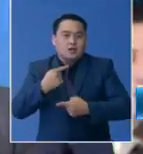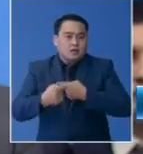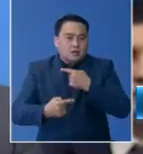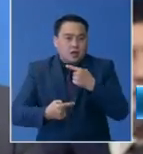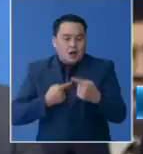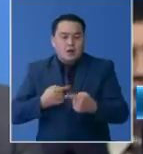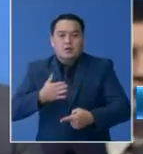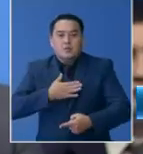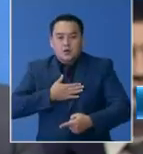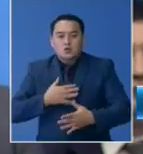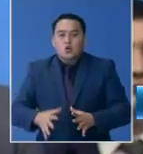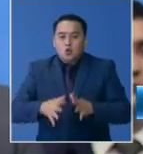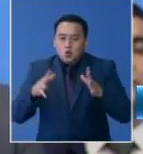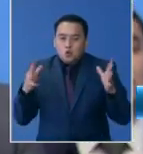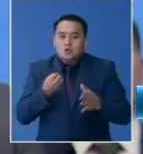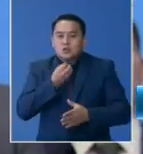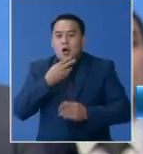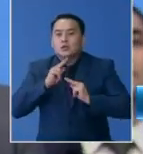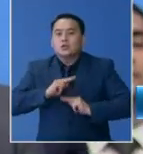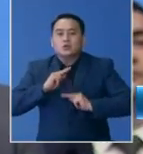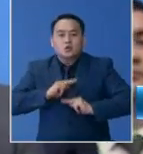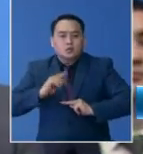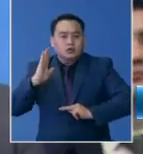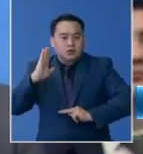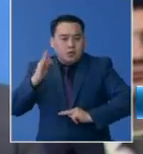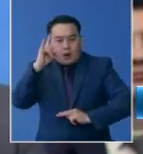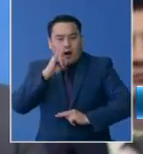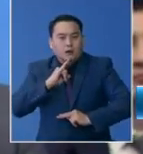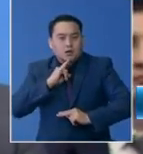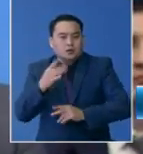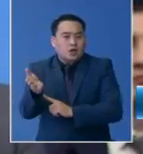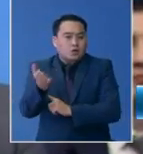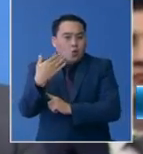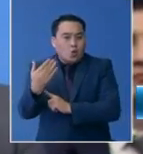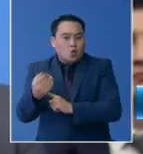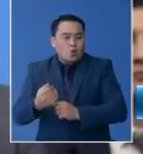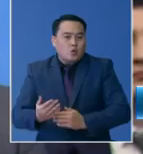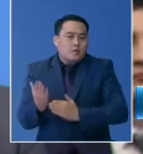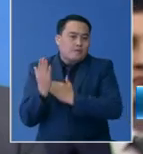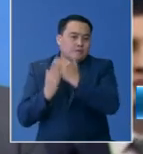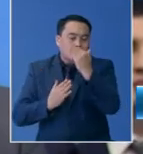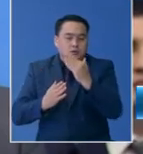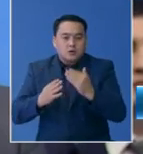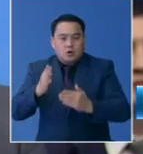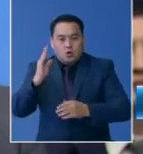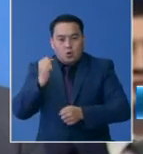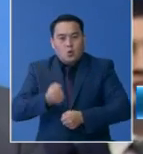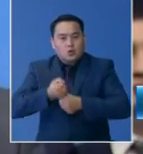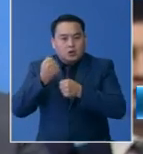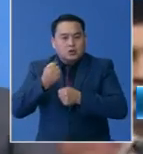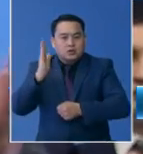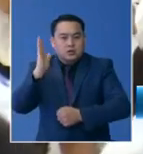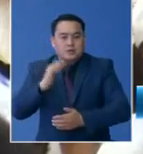білеміз. Сіздер үлкен жақсы жұмыс істеп, біздің Қазақстанның туын бұдан да үлкен биікке көтересіңдер.